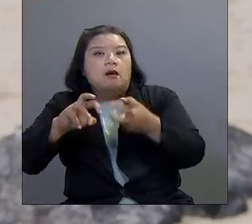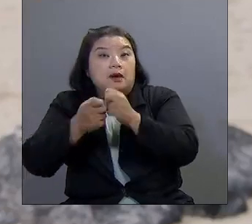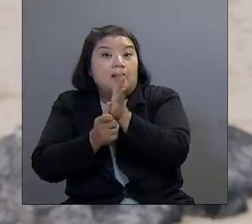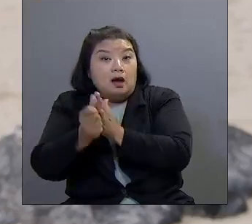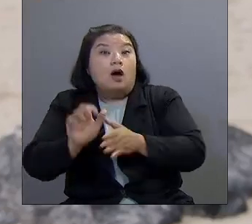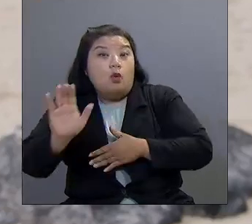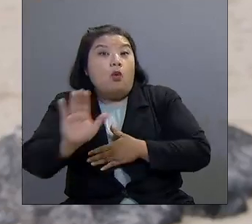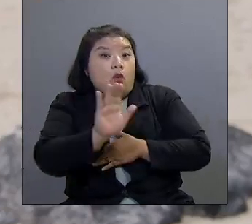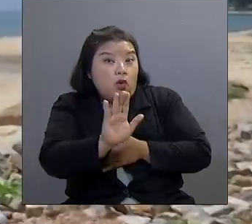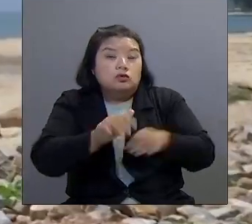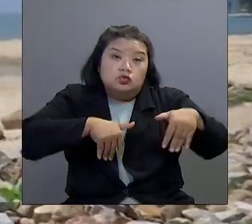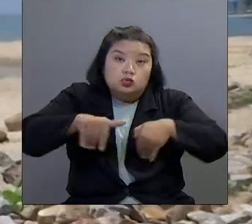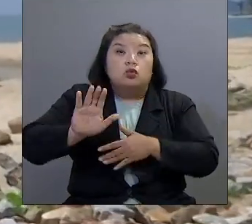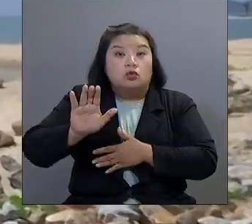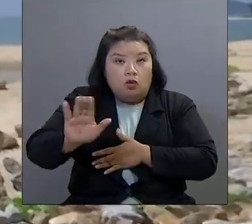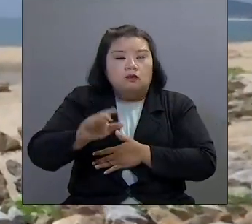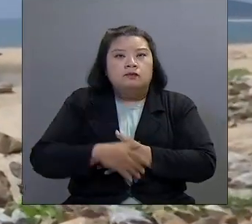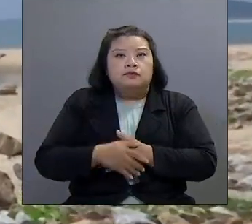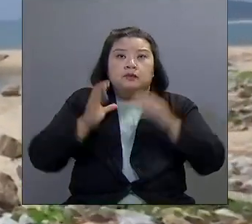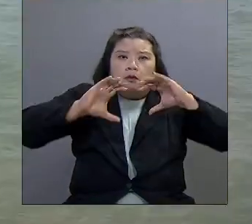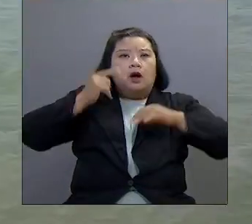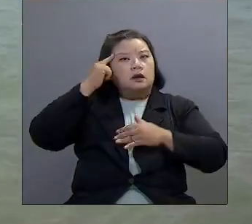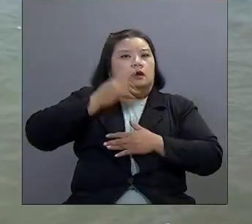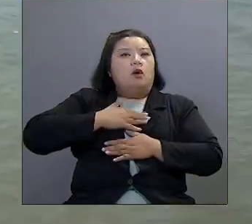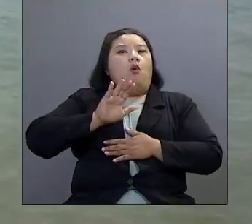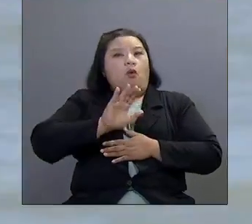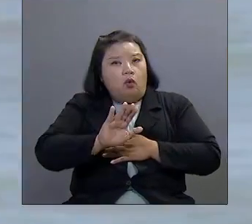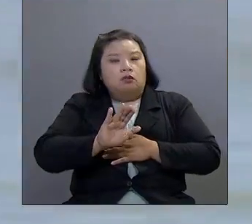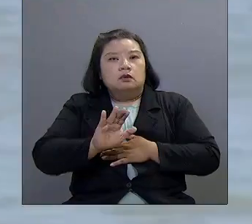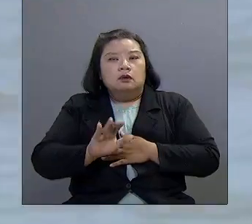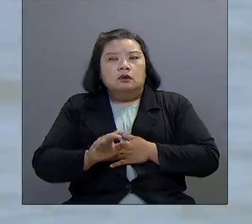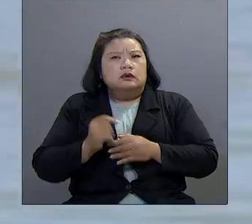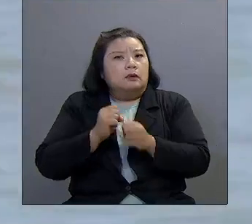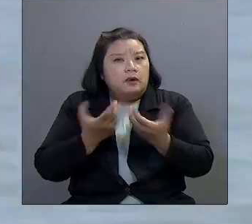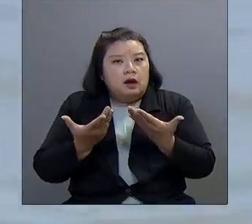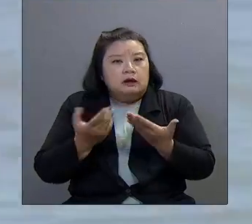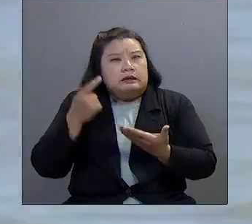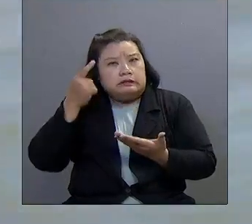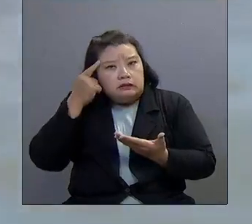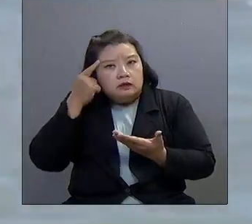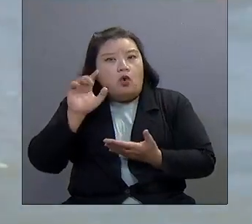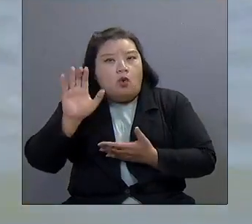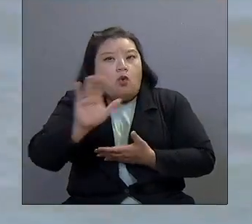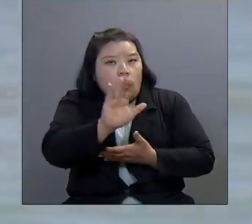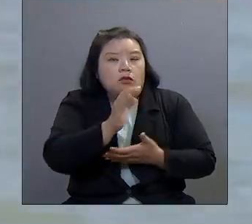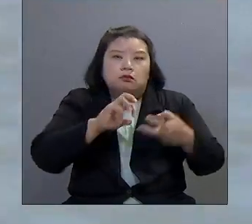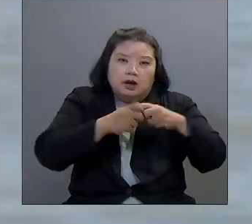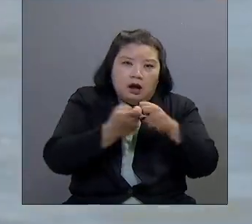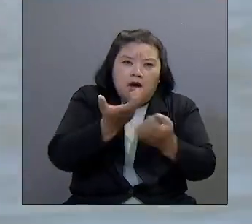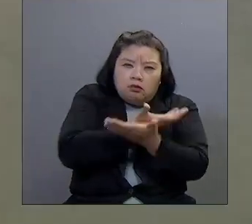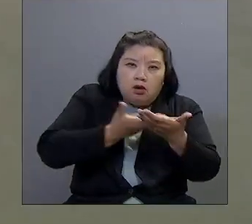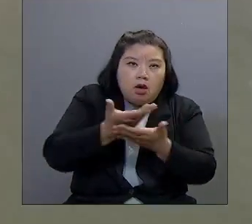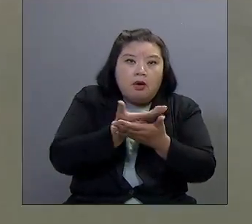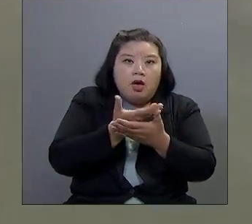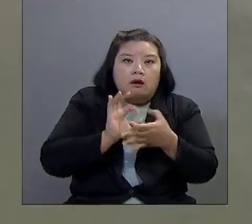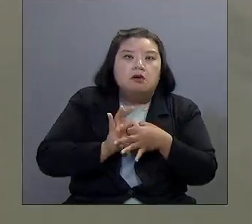ไปน spoilerมไม่